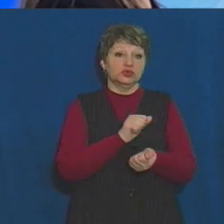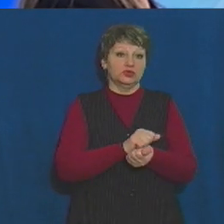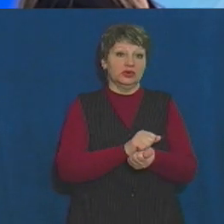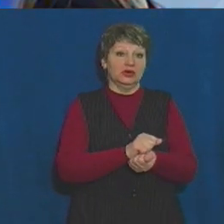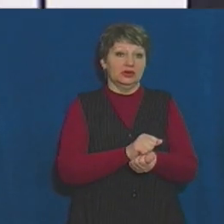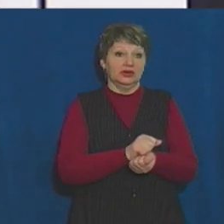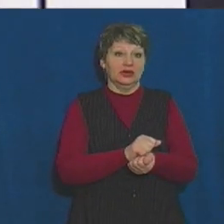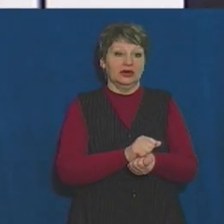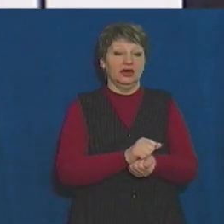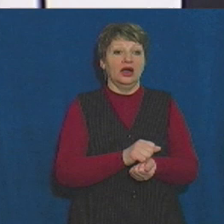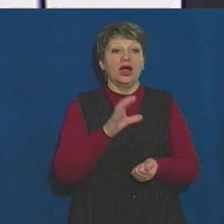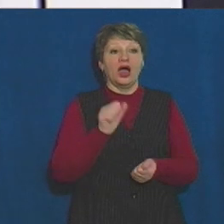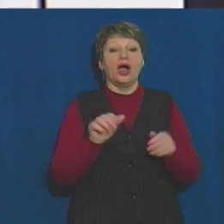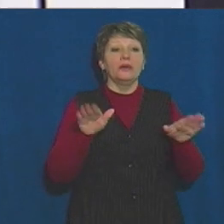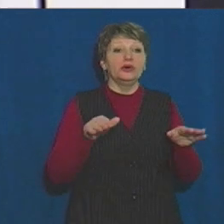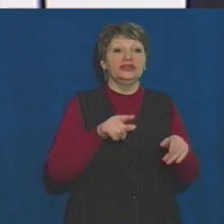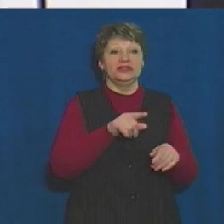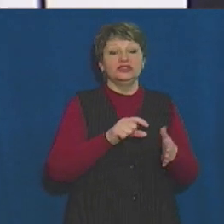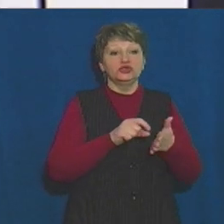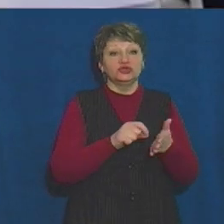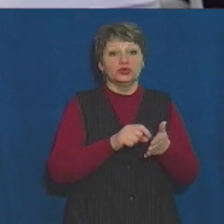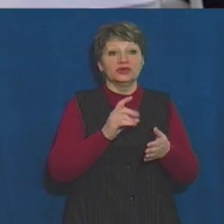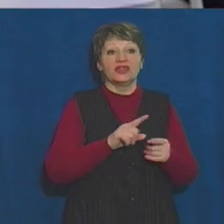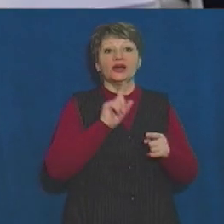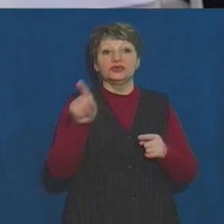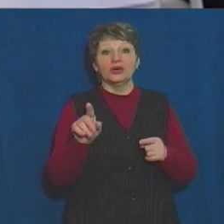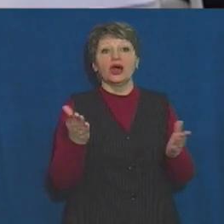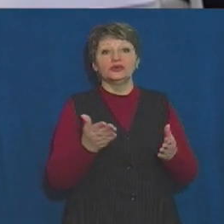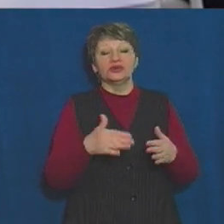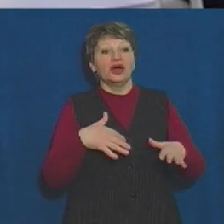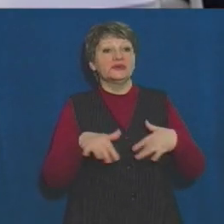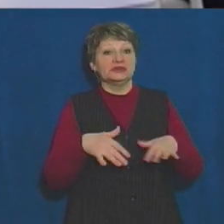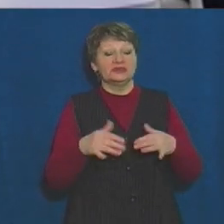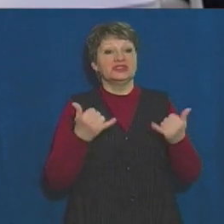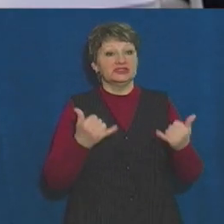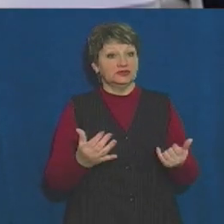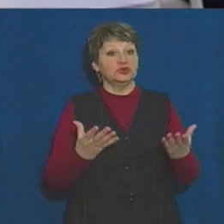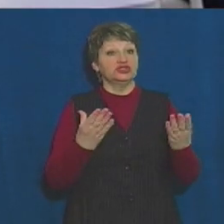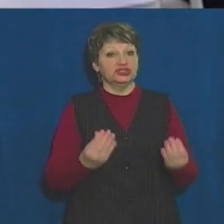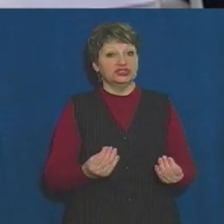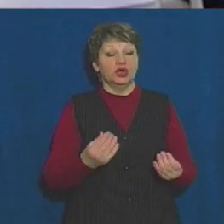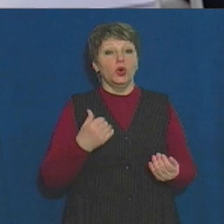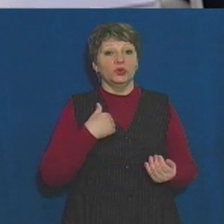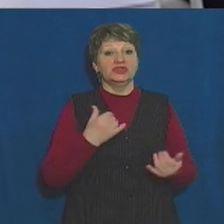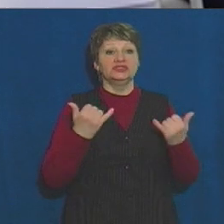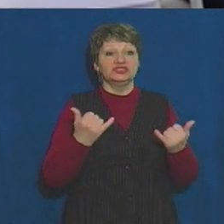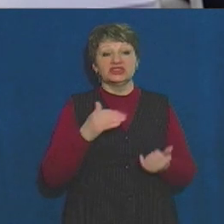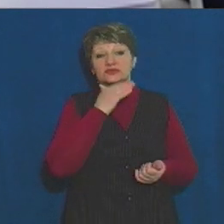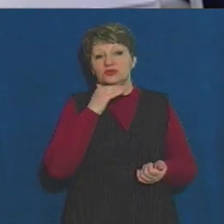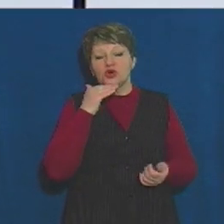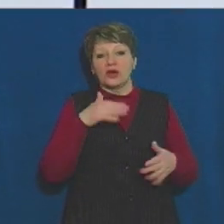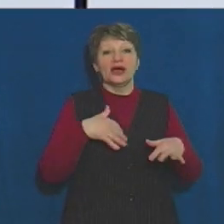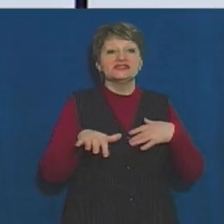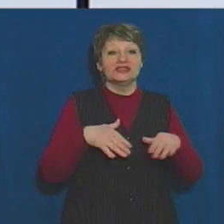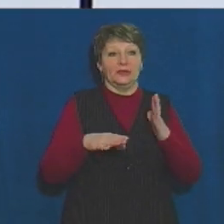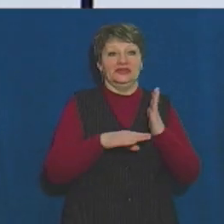буде розмножатися. А полетить воно на те дерево, яке буде ослабленим. Тобто, якщо в нас на сьогоднішній день проблема в тому, що в нас ослабли всі насадження, і це визнають всі